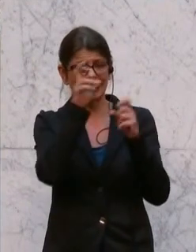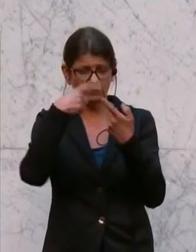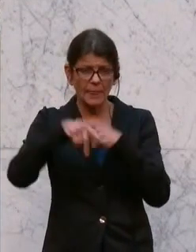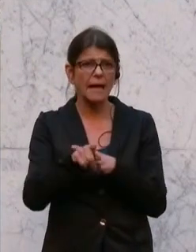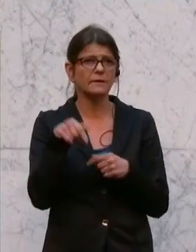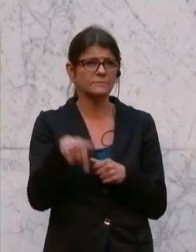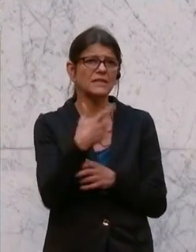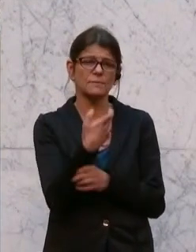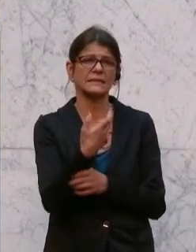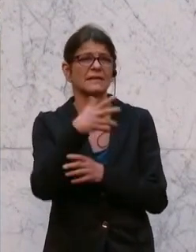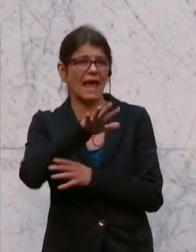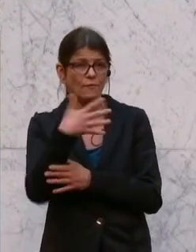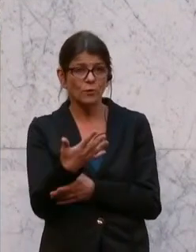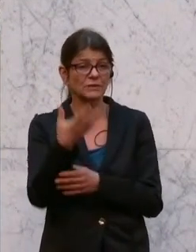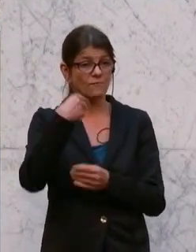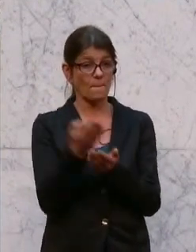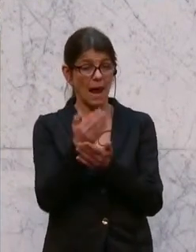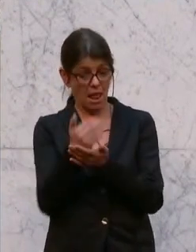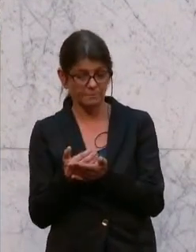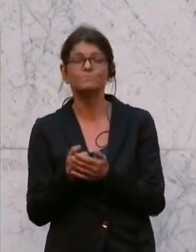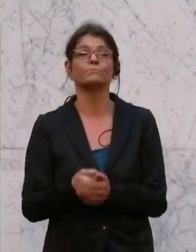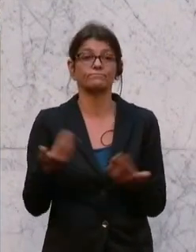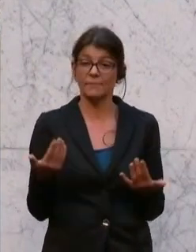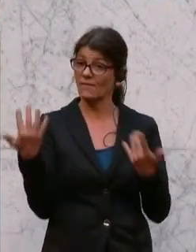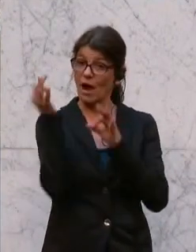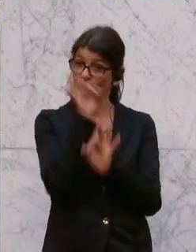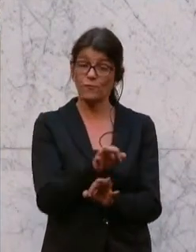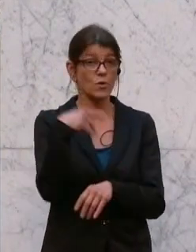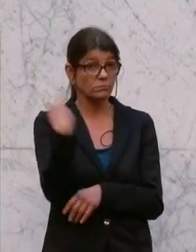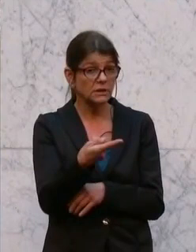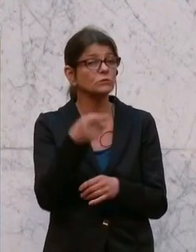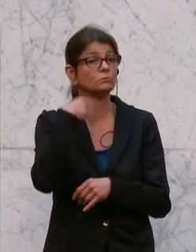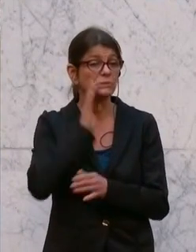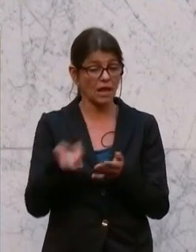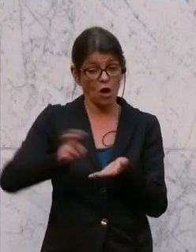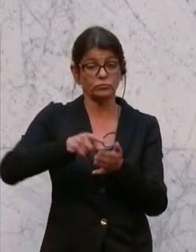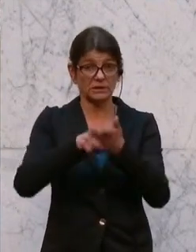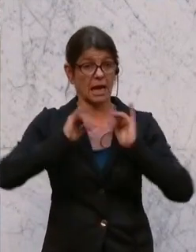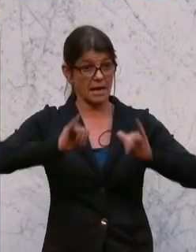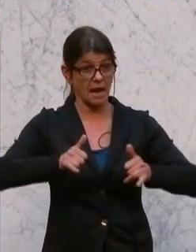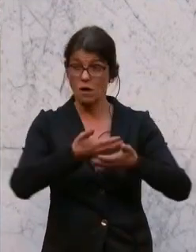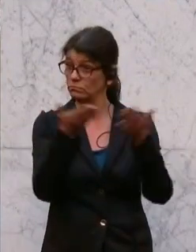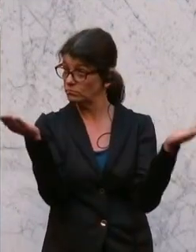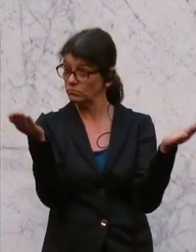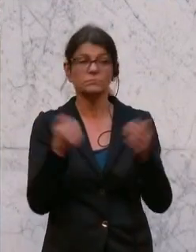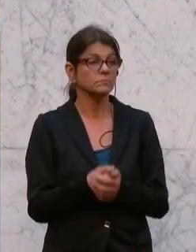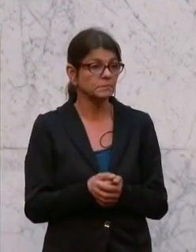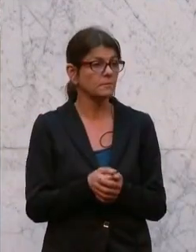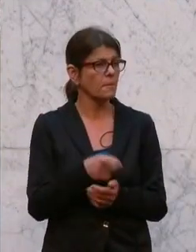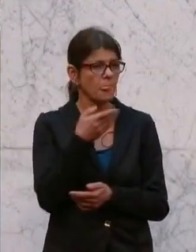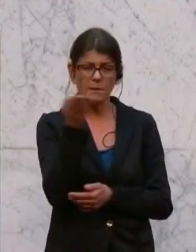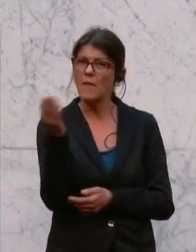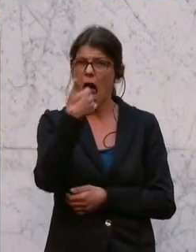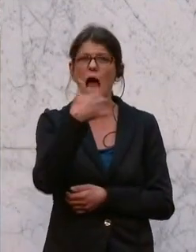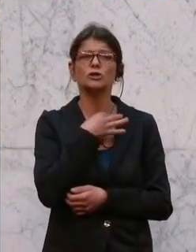Eingang in 2053 der Beilagen. Wer sich dafür ausspricht, den bitte ich um ein Zeichen der Zustimmung. Das